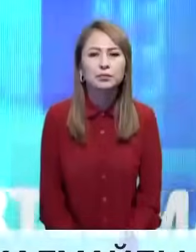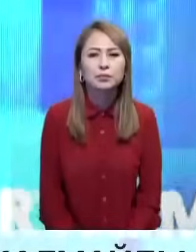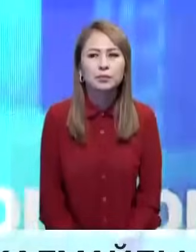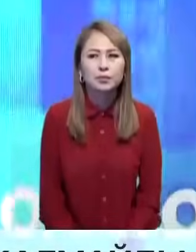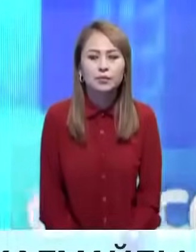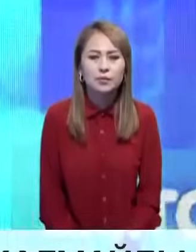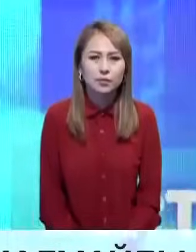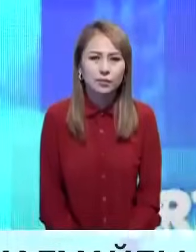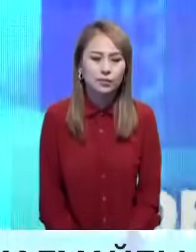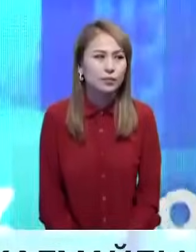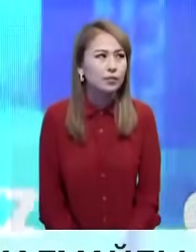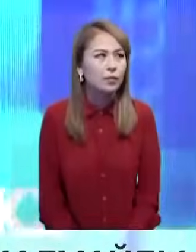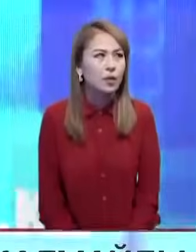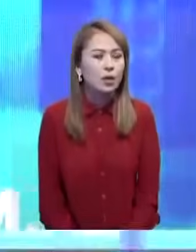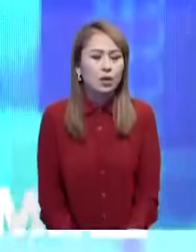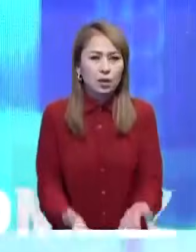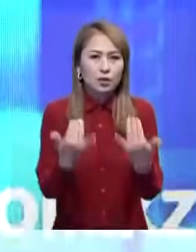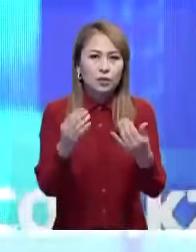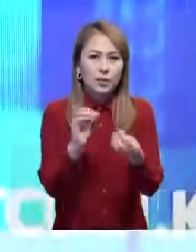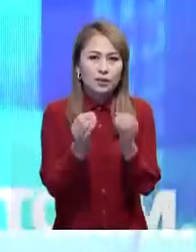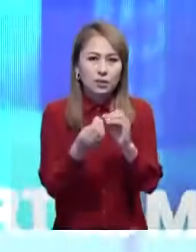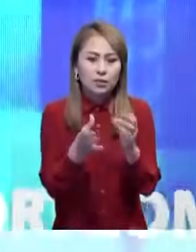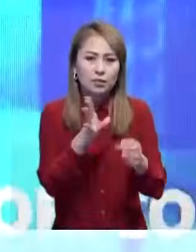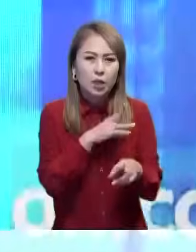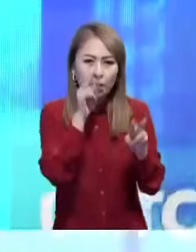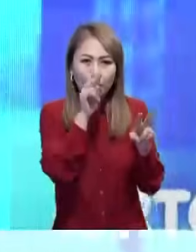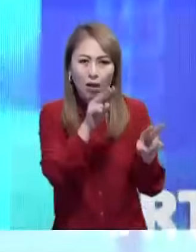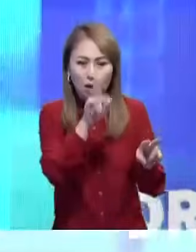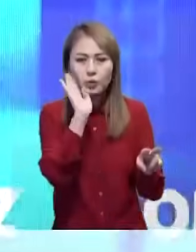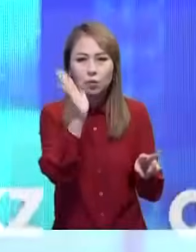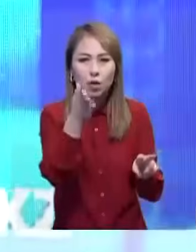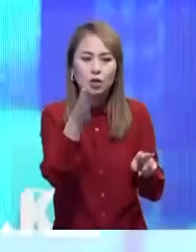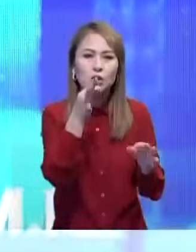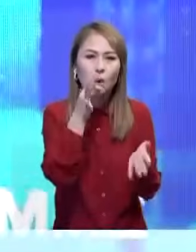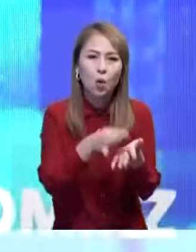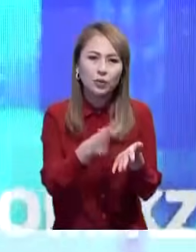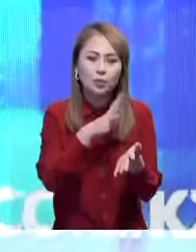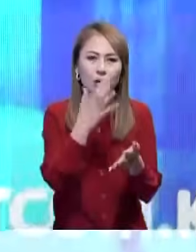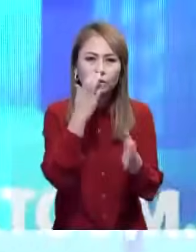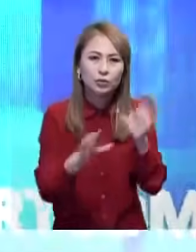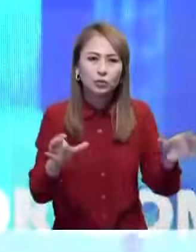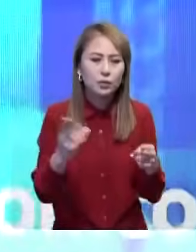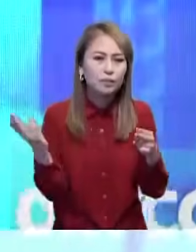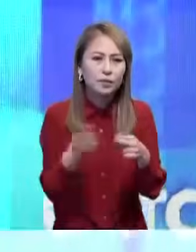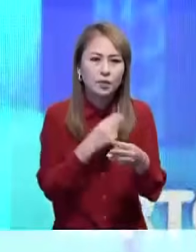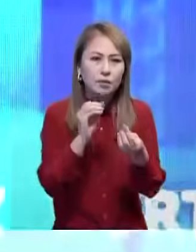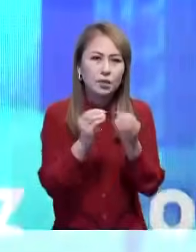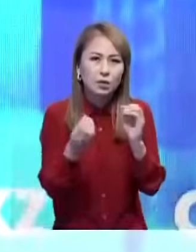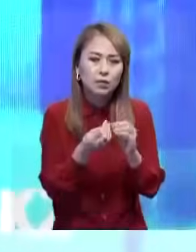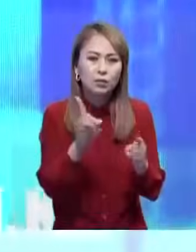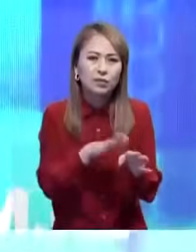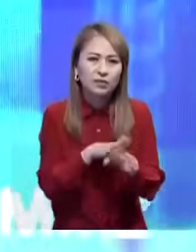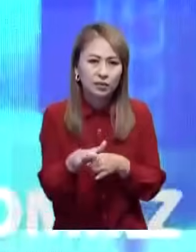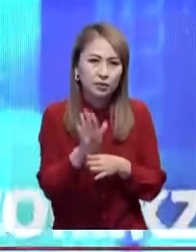На данный момент қазір бұл мәселе біздің бақылауымызда. Жауапты мекеме жылу маусымы еш кедергісіз қалыпты жағдайда